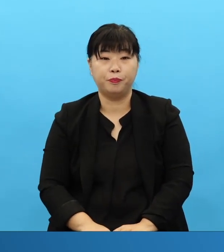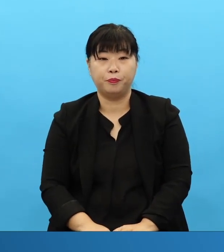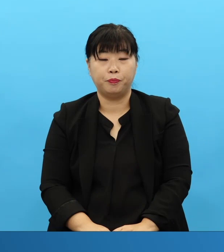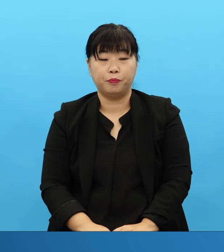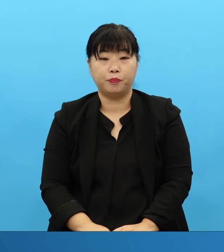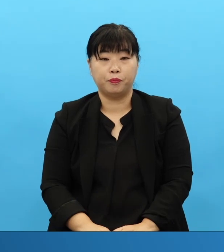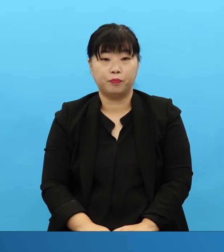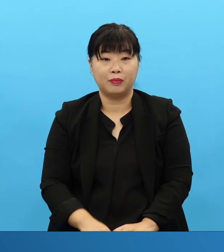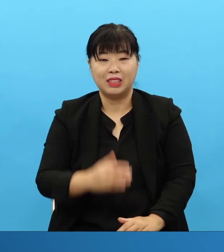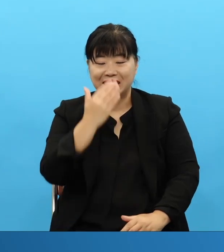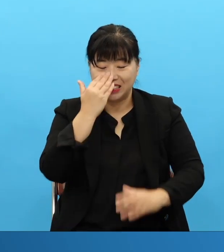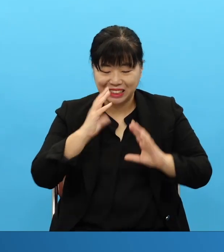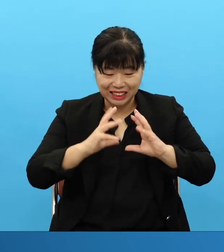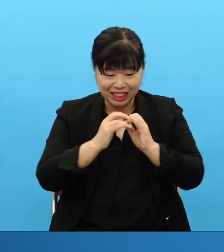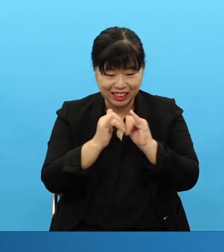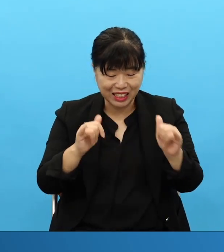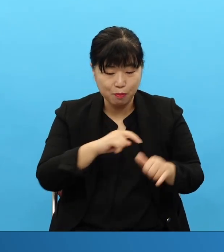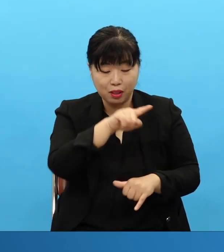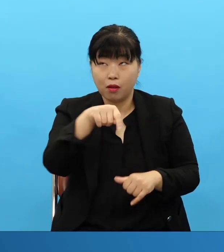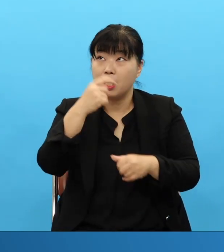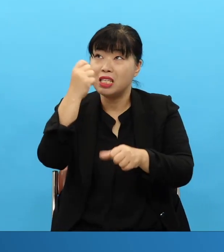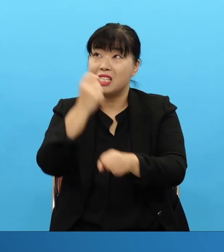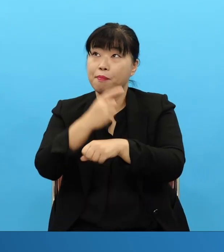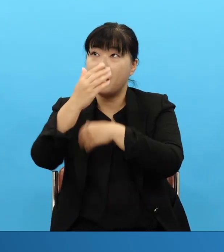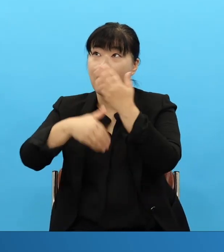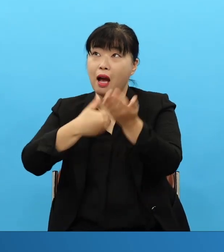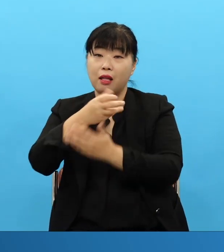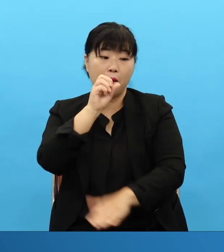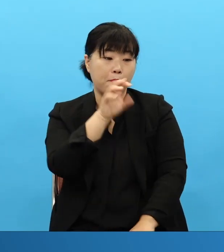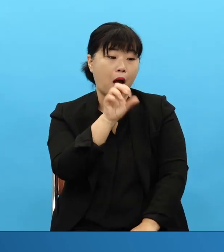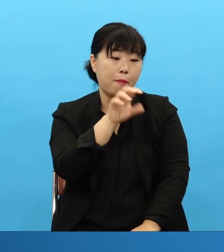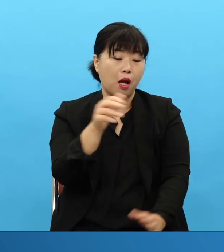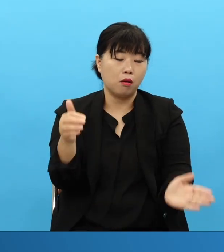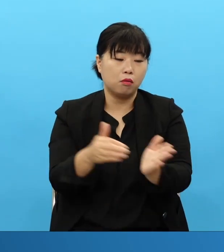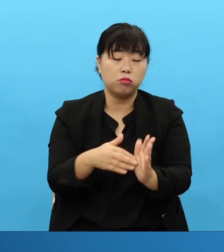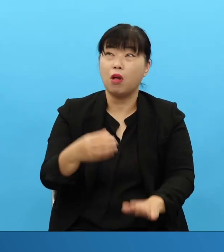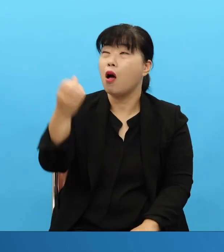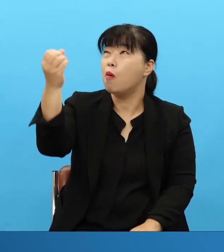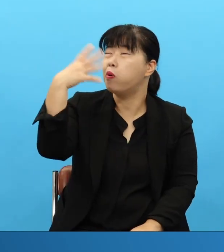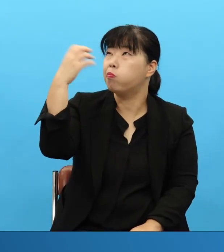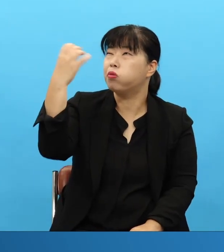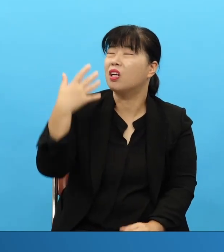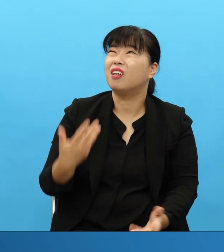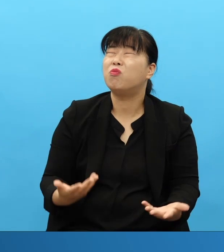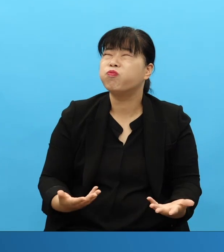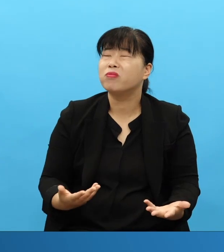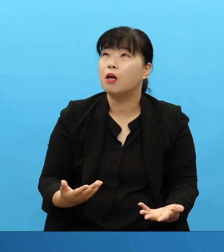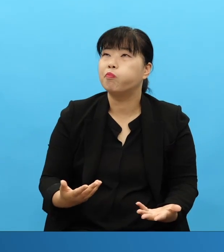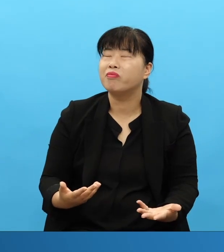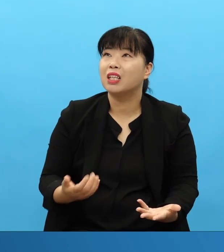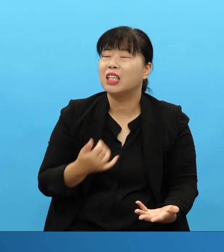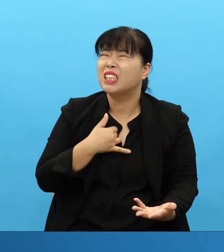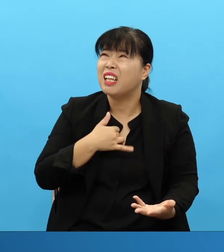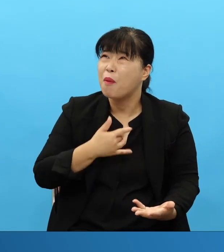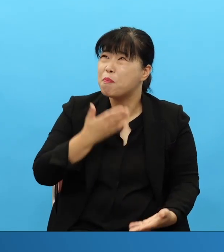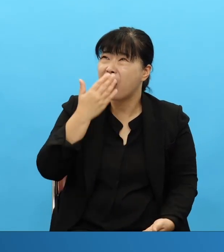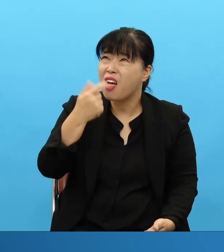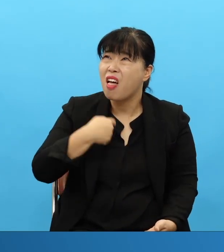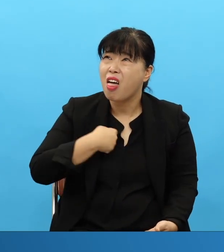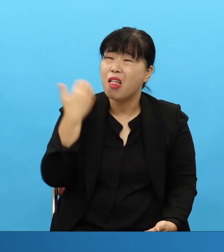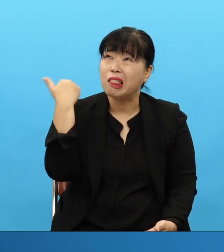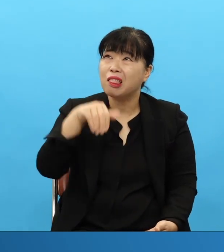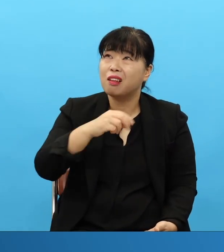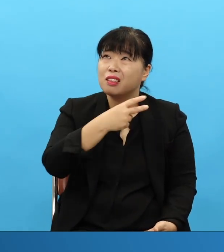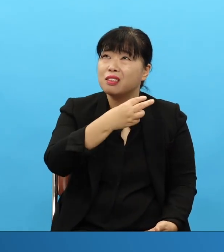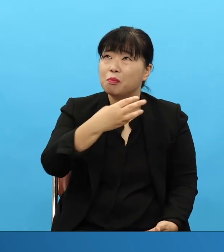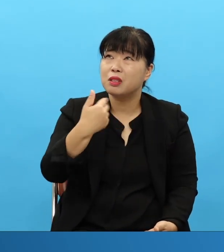Abraham. 못 알아들었고요. But we saw that the people did not 왜 못 understand 알아듣는 거 that. 하니까 가능합니까? 어떻게 내가 237 나라를 살립니까? They could not understand because they were thinking, is